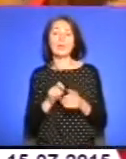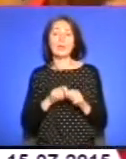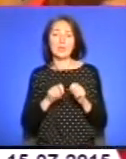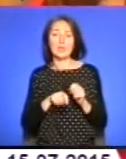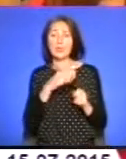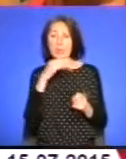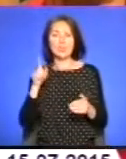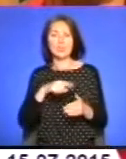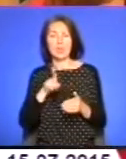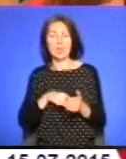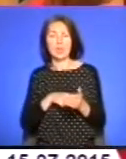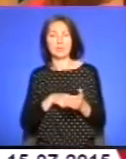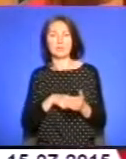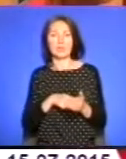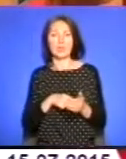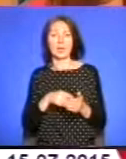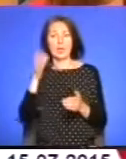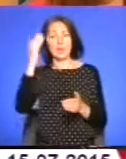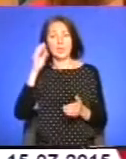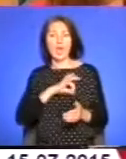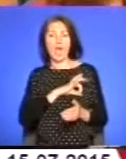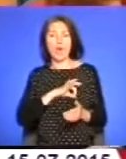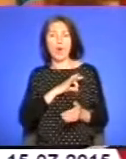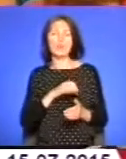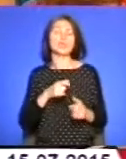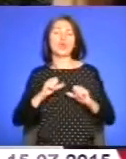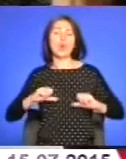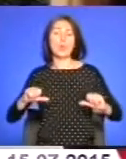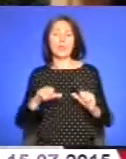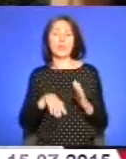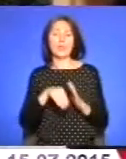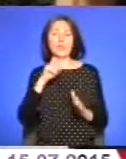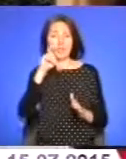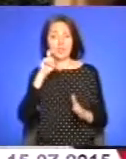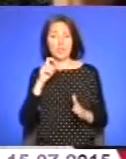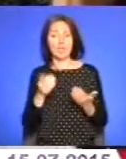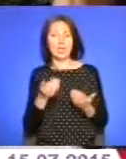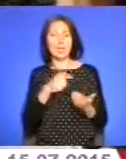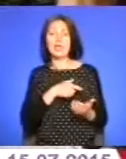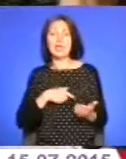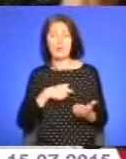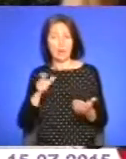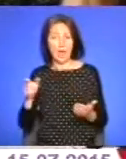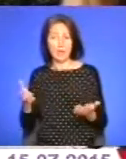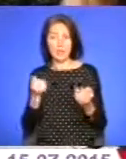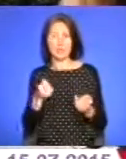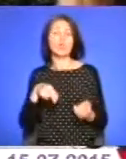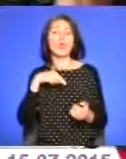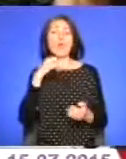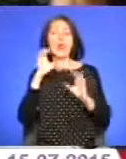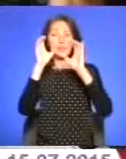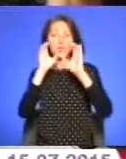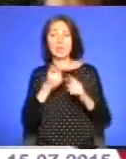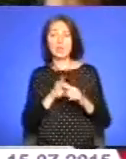запитань. Їх можна було б уникнути, вважає юрист Комітету виборців України Тетяна Семусь. Якби депутати взяли до уваги закон, який